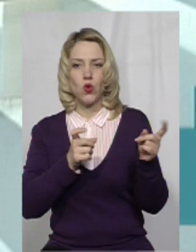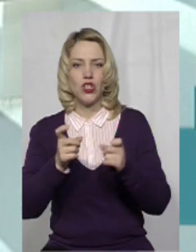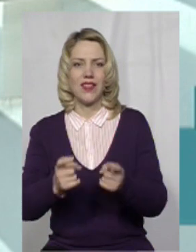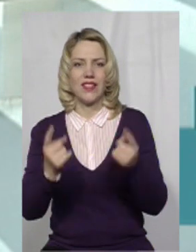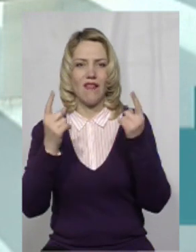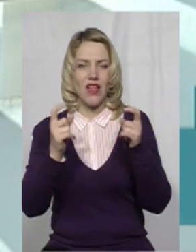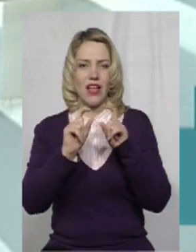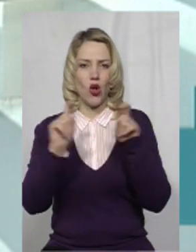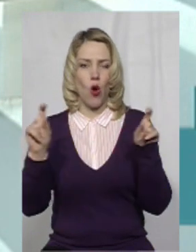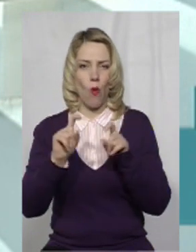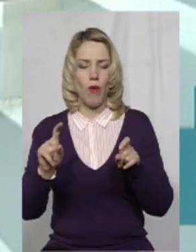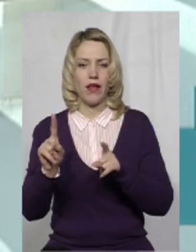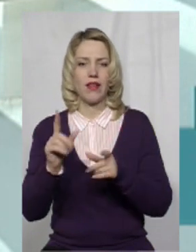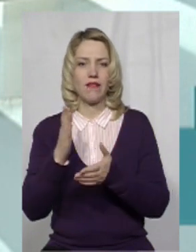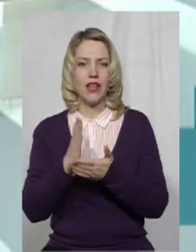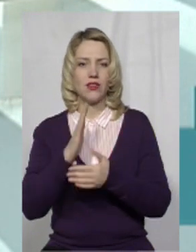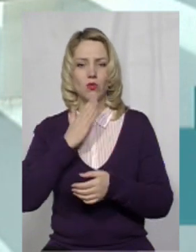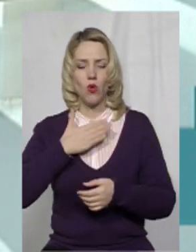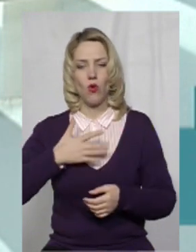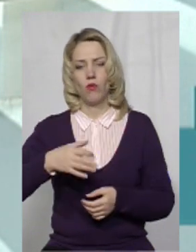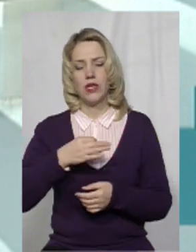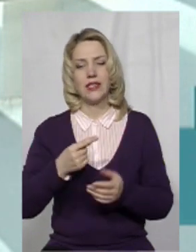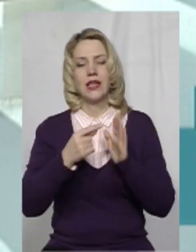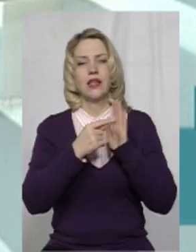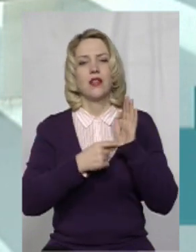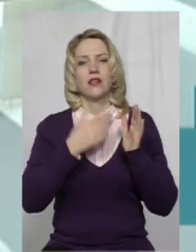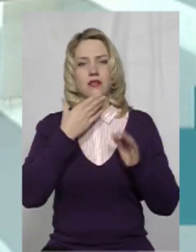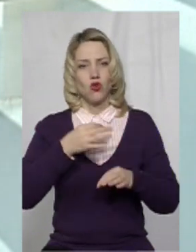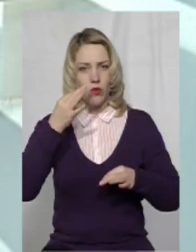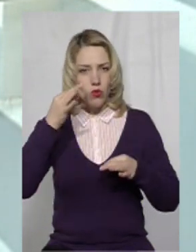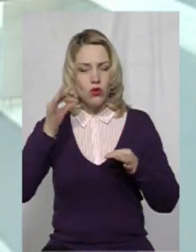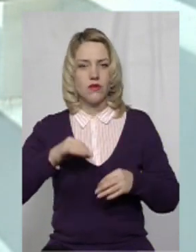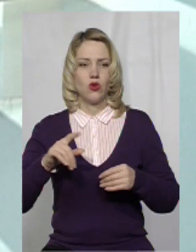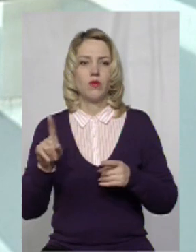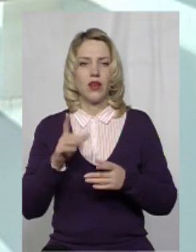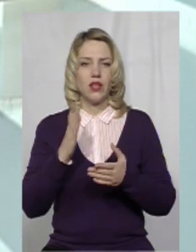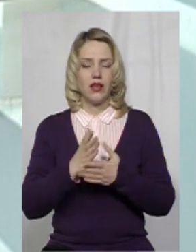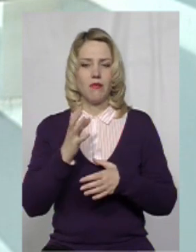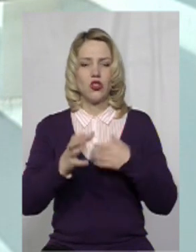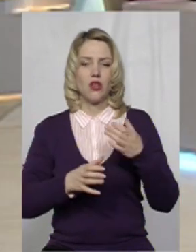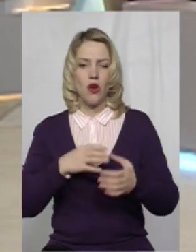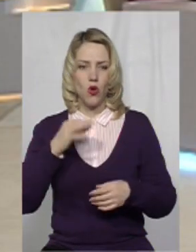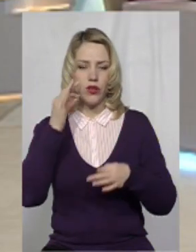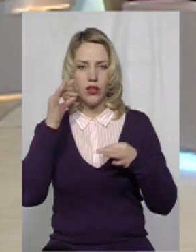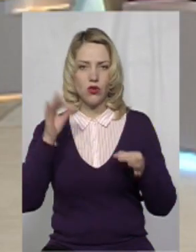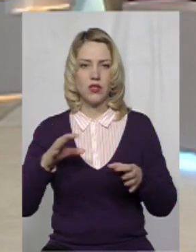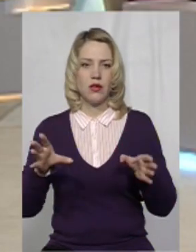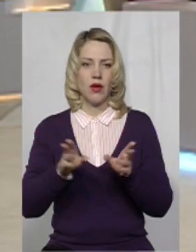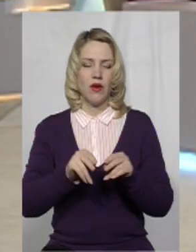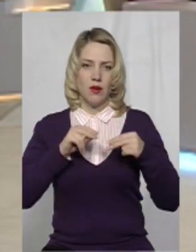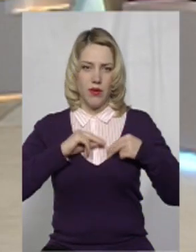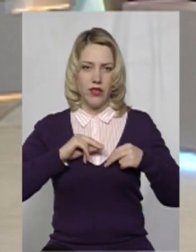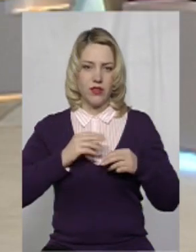області, ділитися своїм досвідом на цьому форумі, особливо ті компанії, які мають міжнародний досвід сьогодні вже співпраці з іноземними